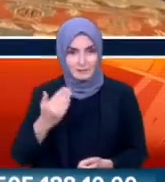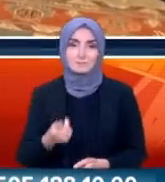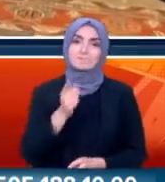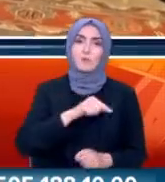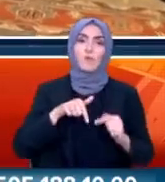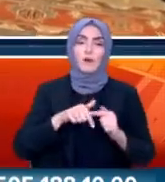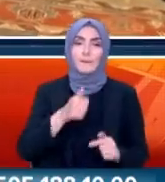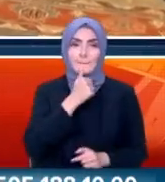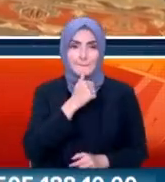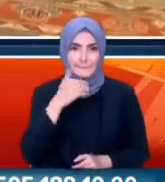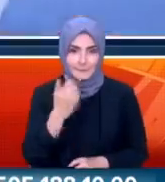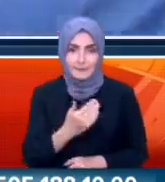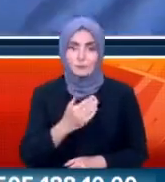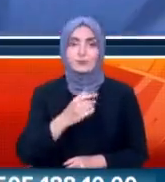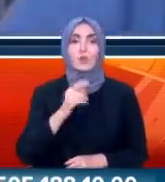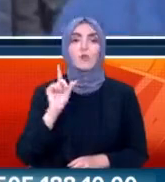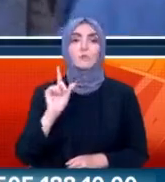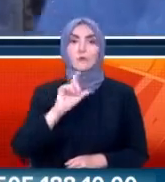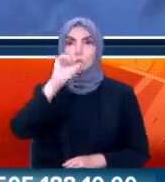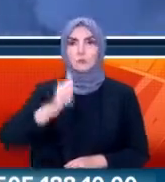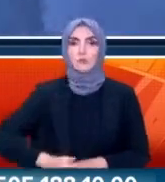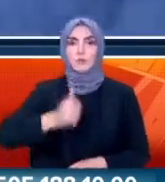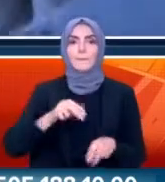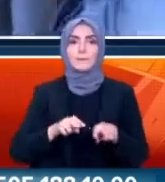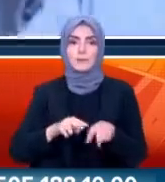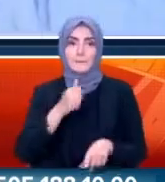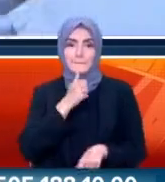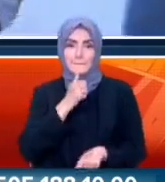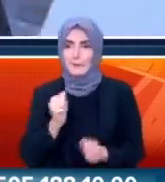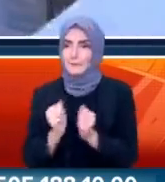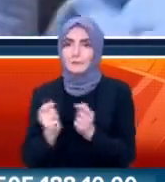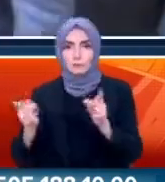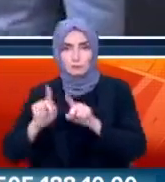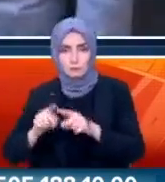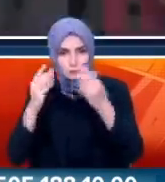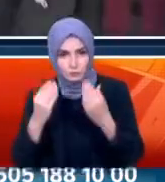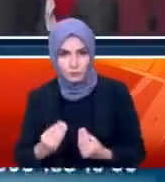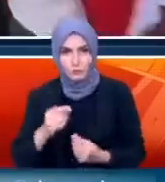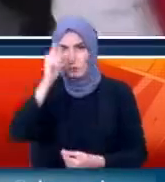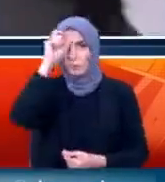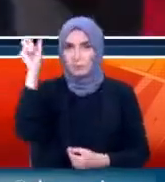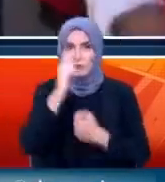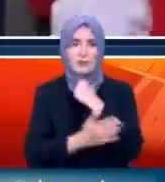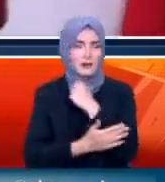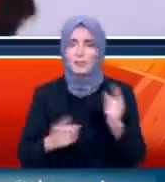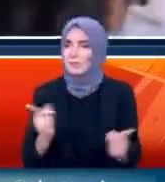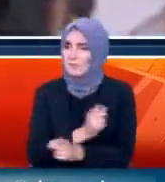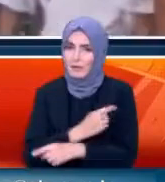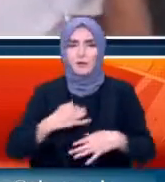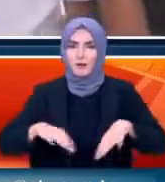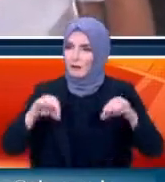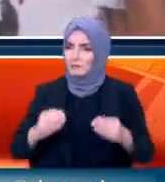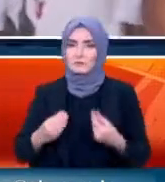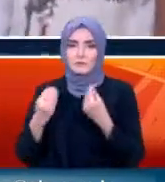Cumhurbaşkanı Michel Aoun'la bir araya geldi. Görüşmede Türkiye'nin her türlü yardıma hazır olduğu mesajı verildi. Türk heyetinin Lübnan